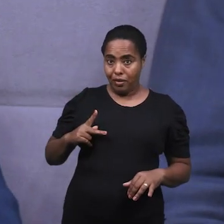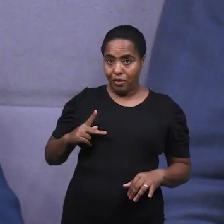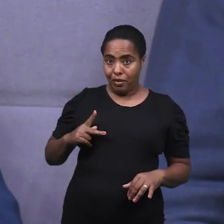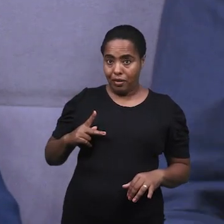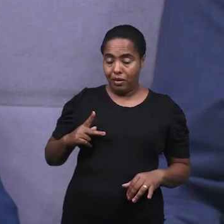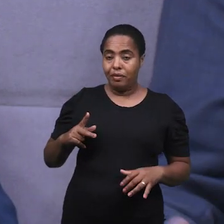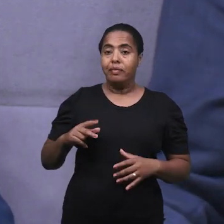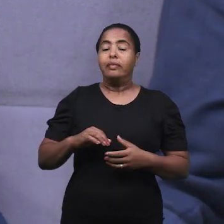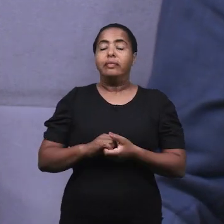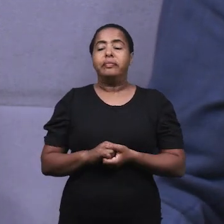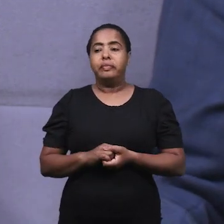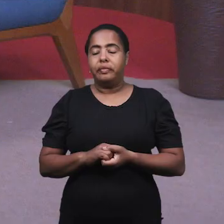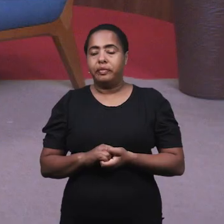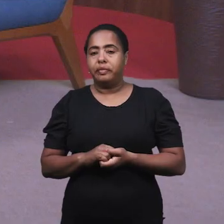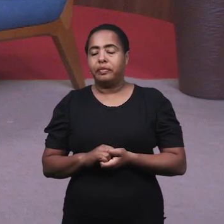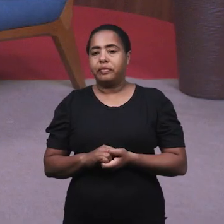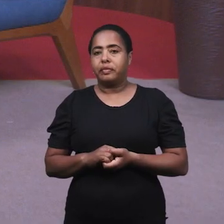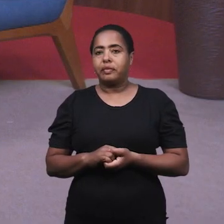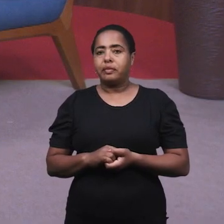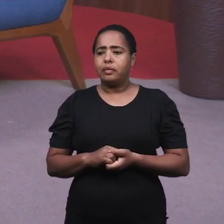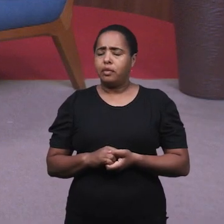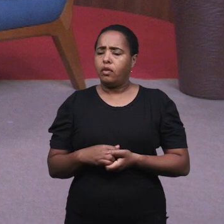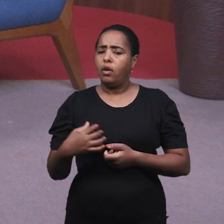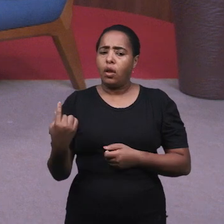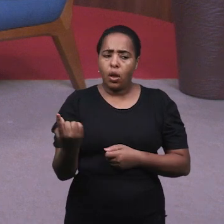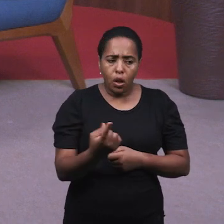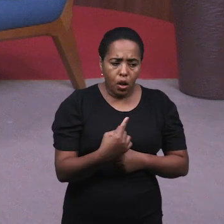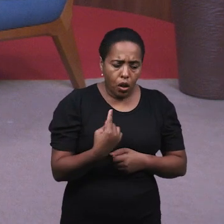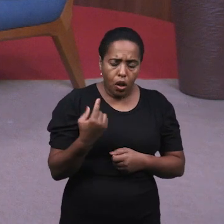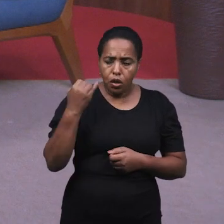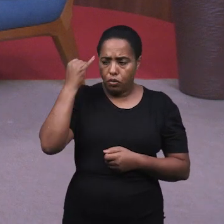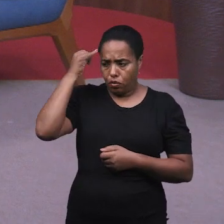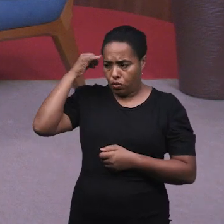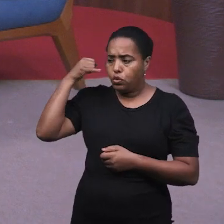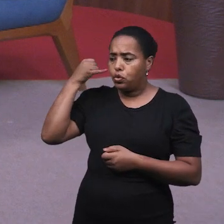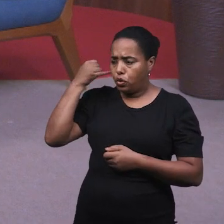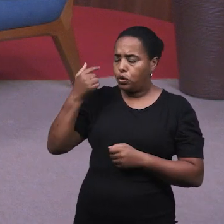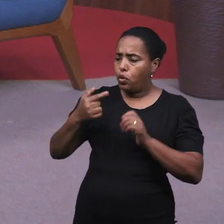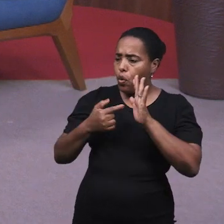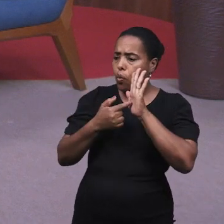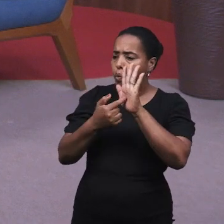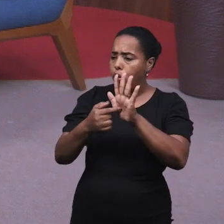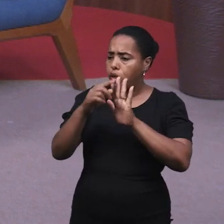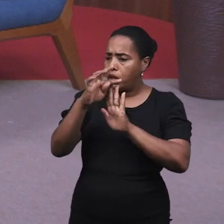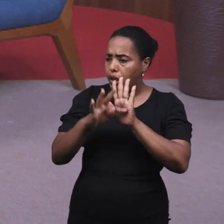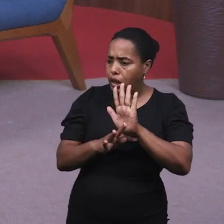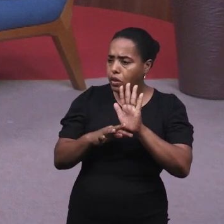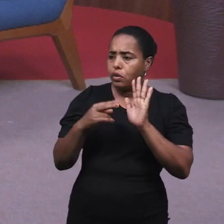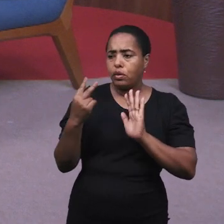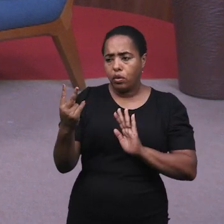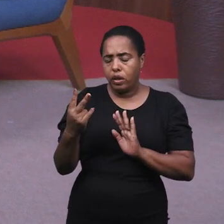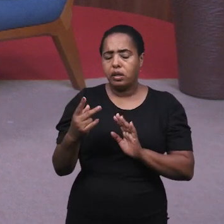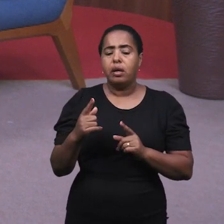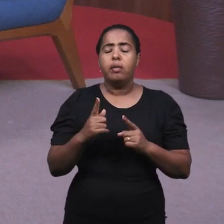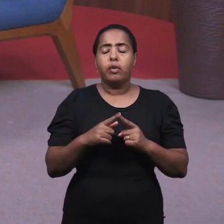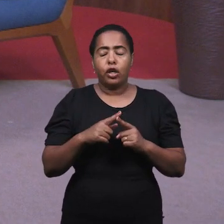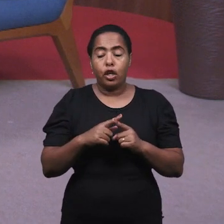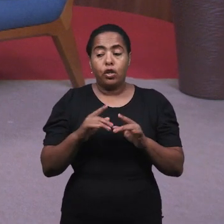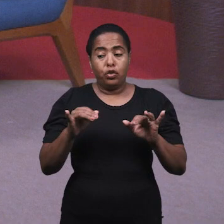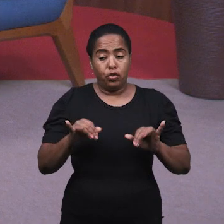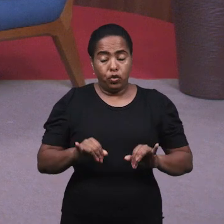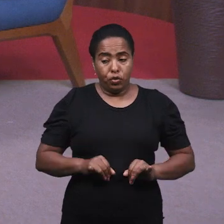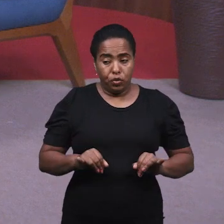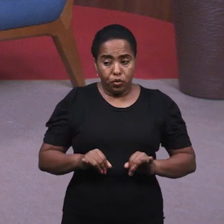Josias, citer les deux textes. Le premier, qu'elle était en train de pleurer, en souffrance,